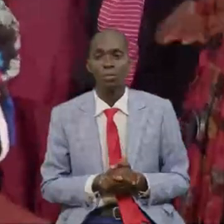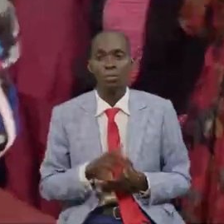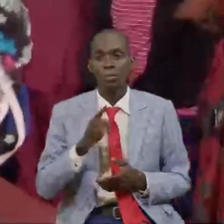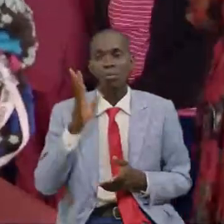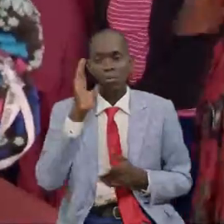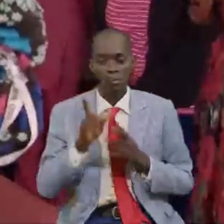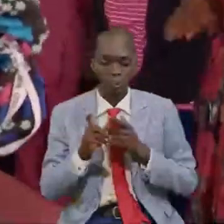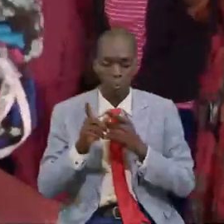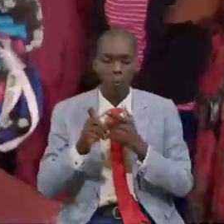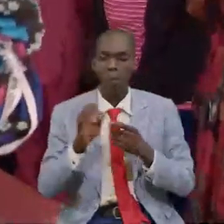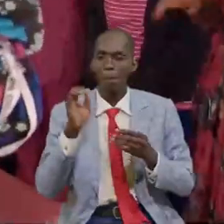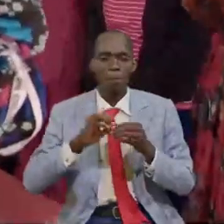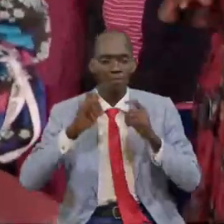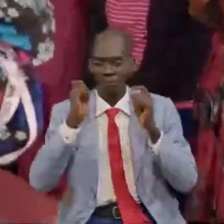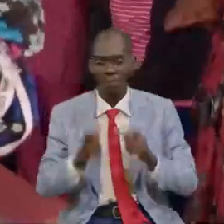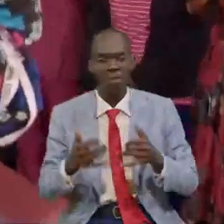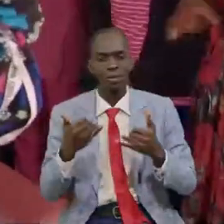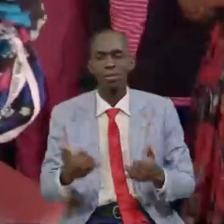Tu vas courir plus rapidement maintenant.